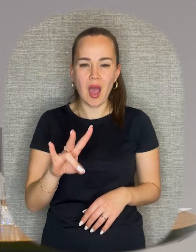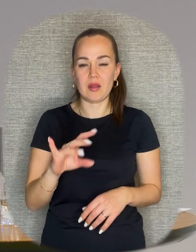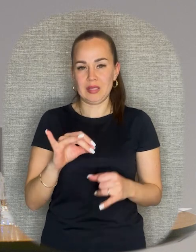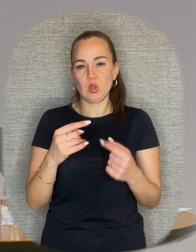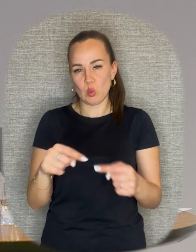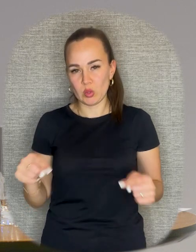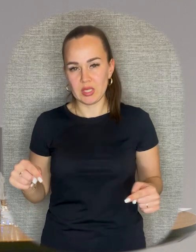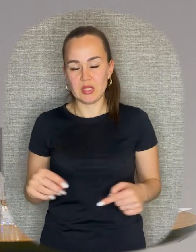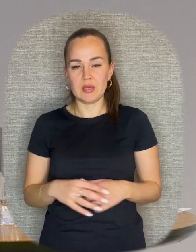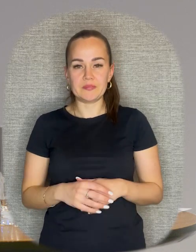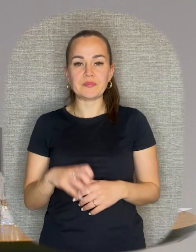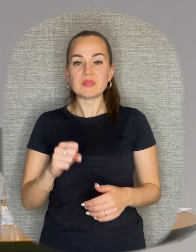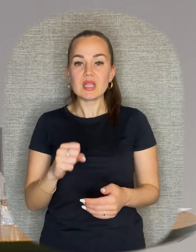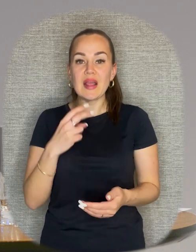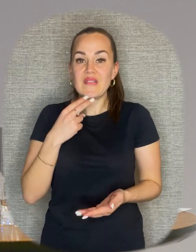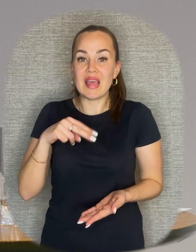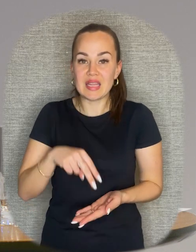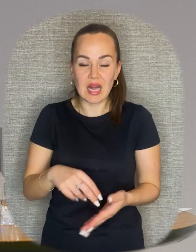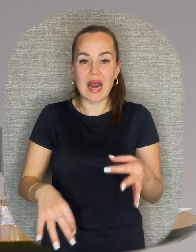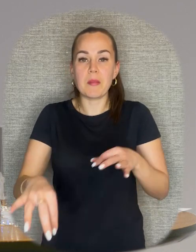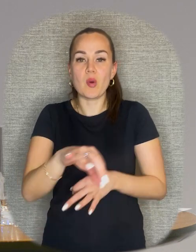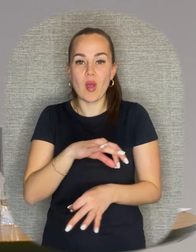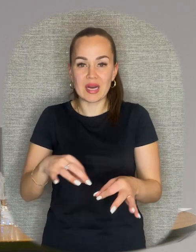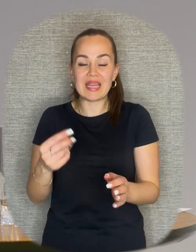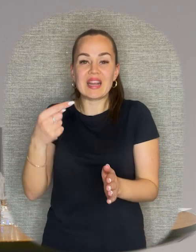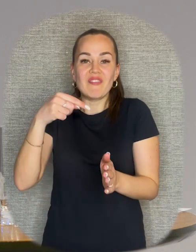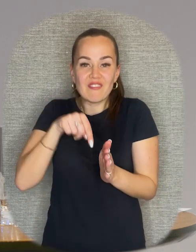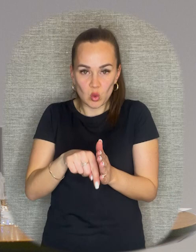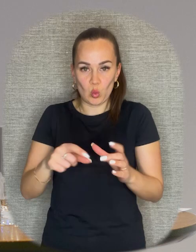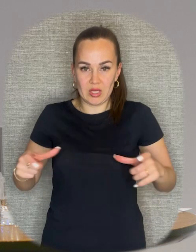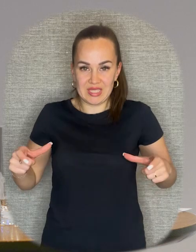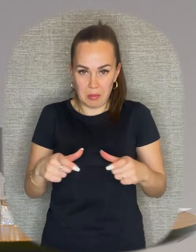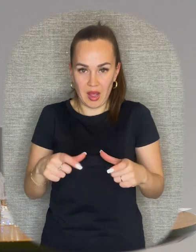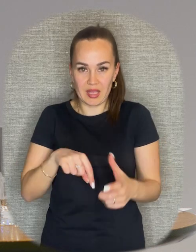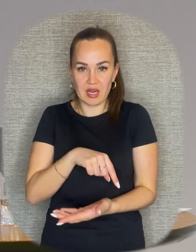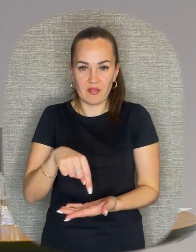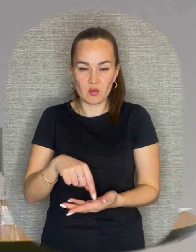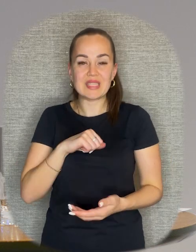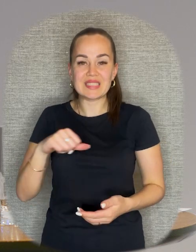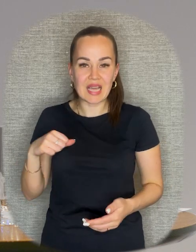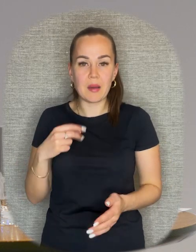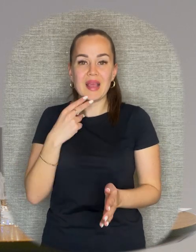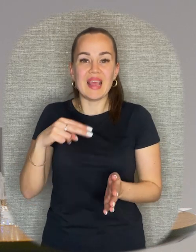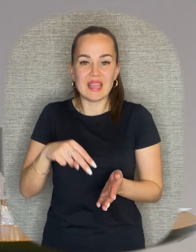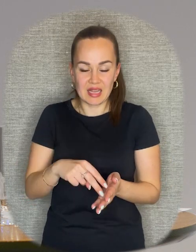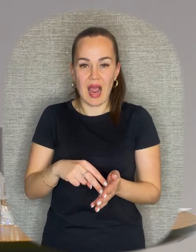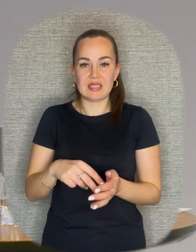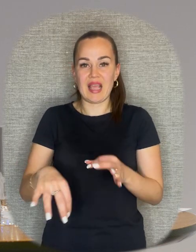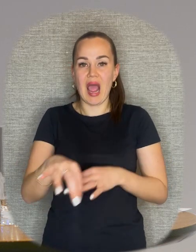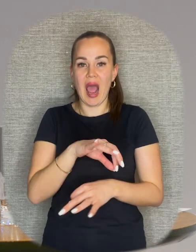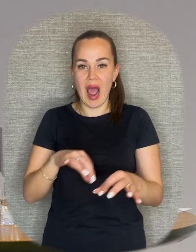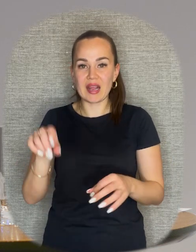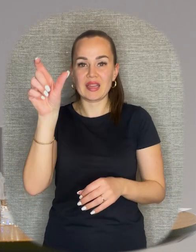алабян гольц и другими а в Ленинграде проектировали изнутри сами сами